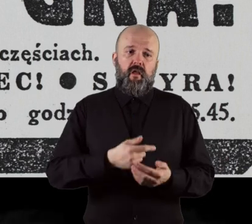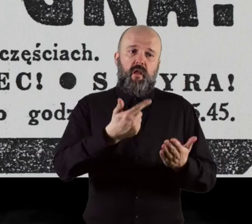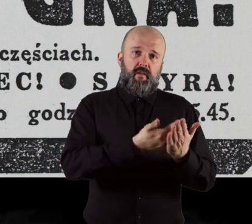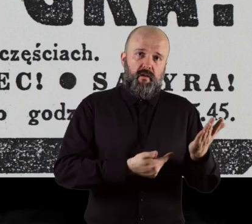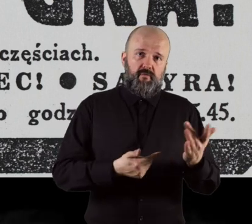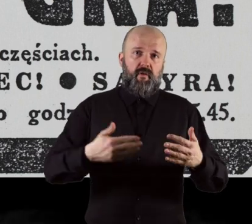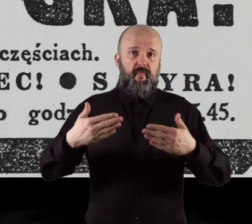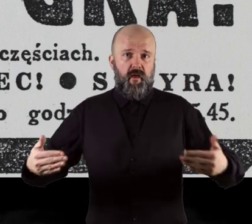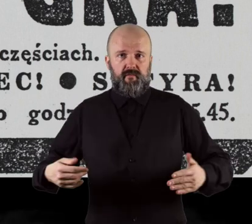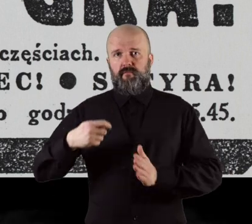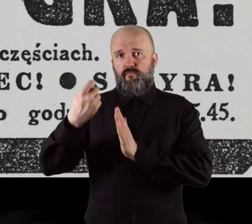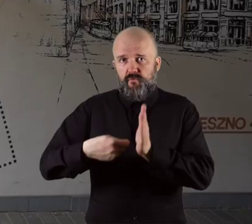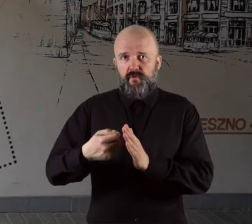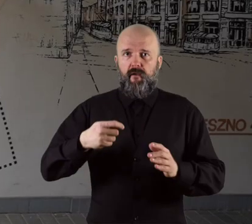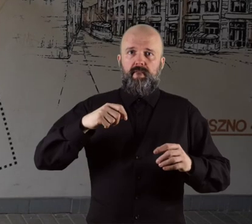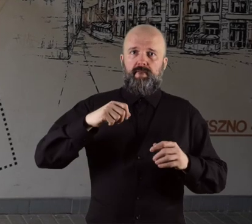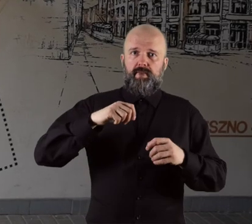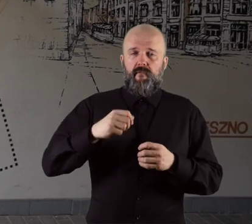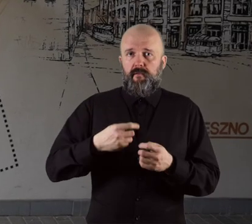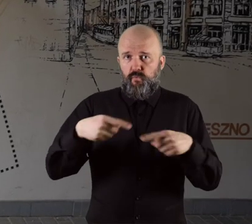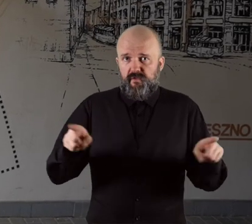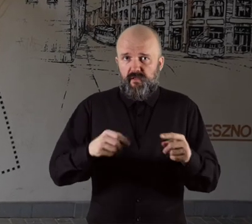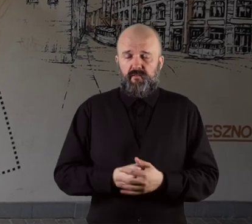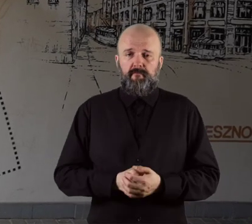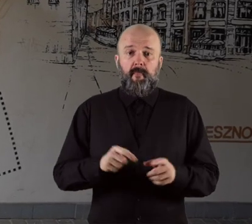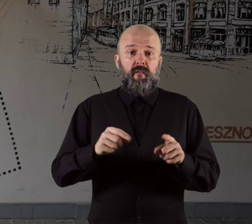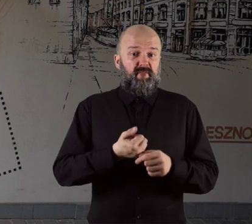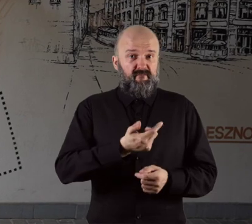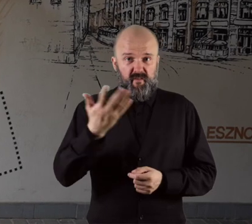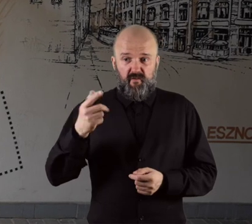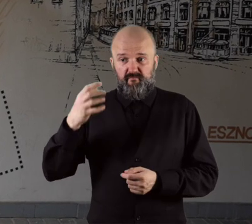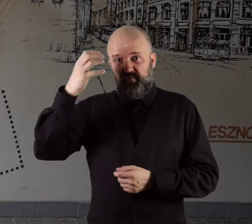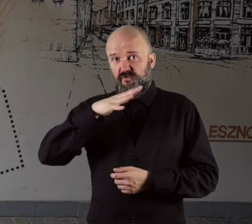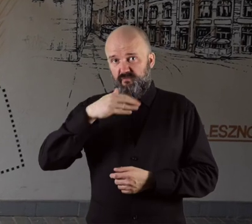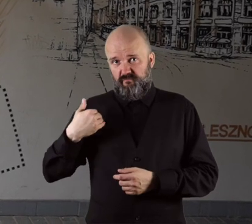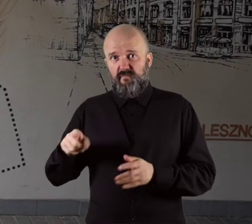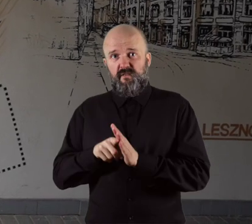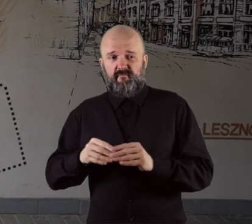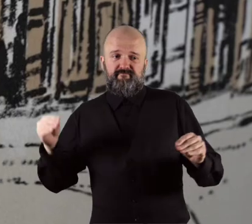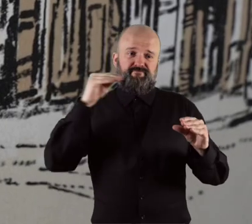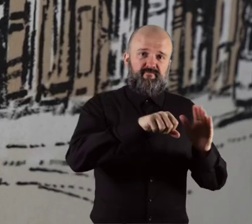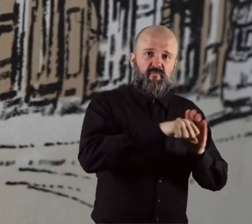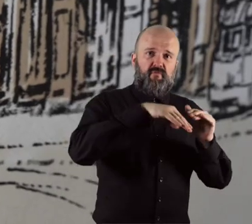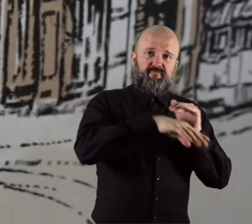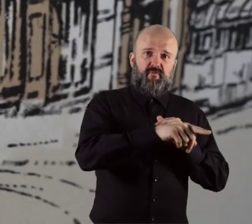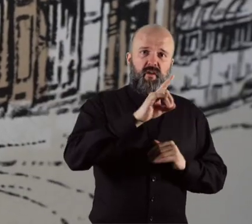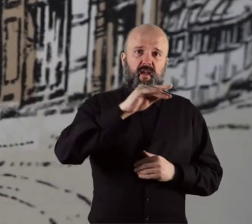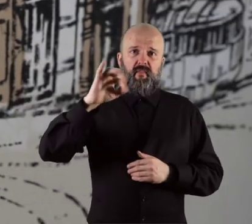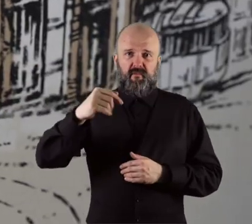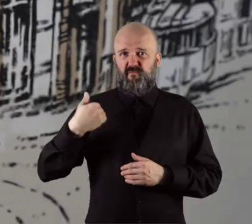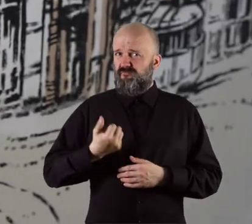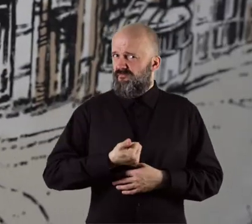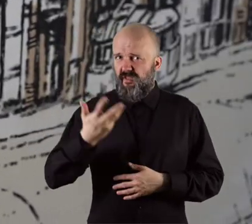literaturze, teatrze, muzyce i filmie. Wielu artystów żydowskich znalazło się w getcie i jak reszta jego mieszkańców zmagali się z wieloma